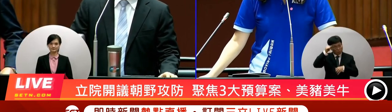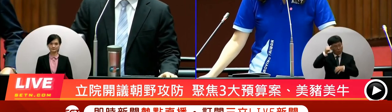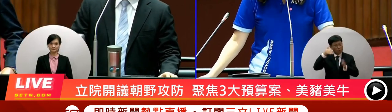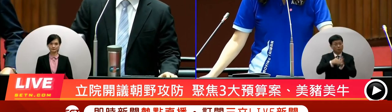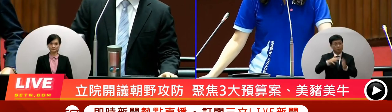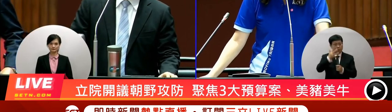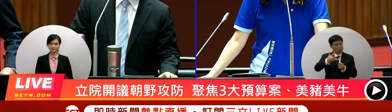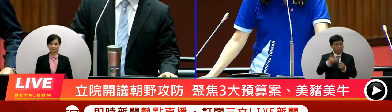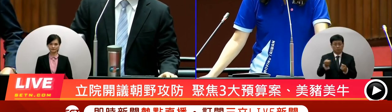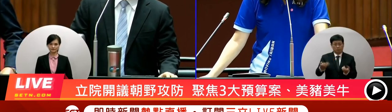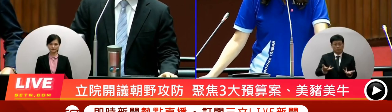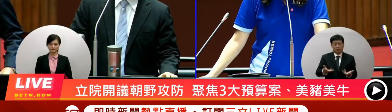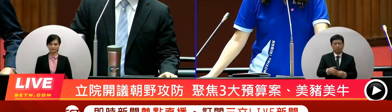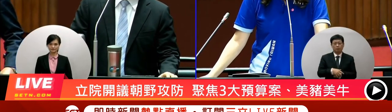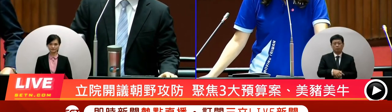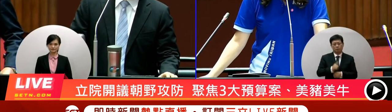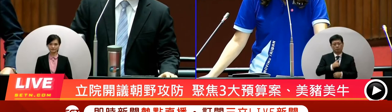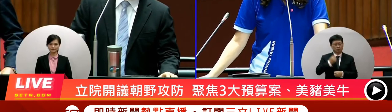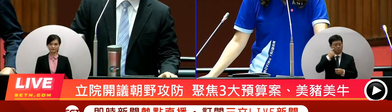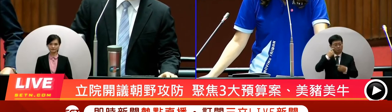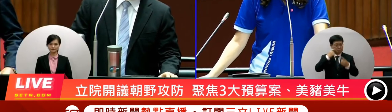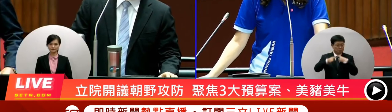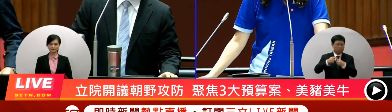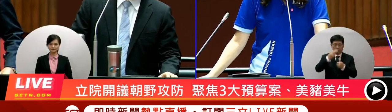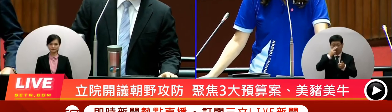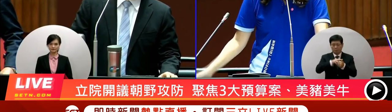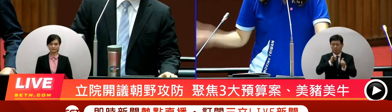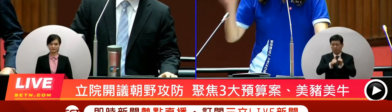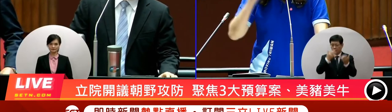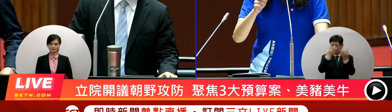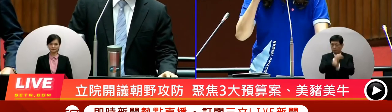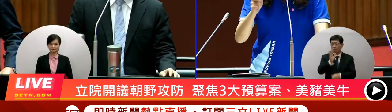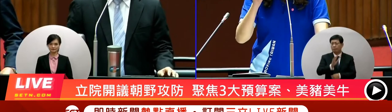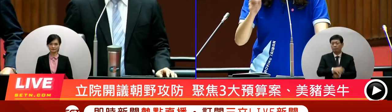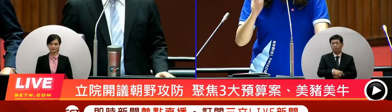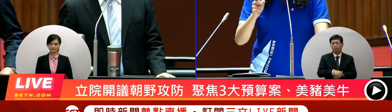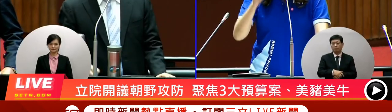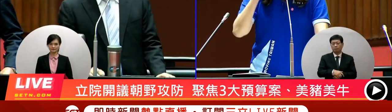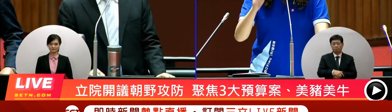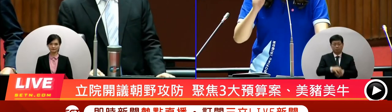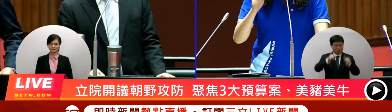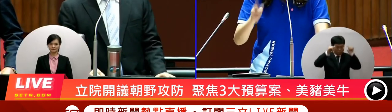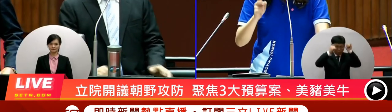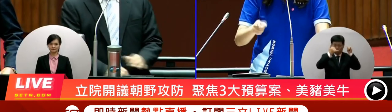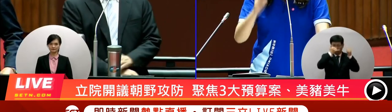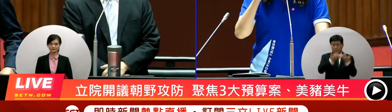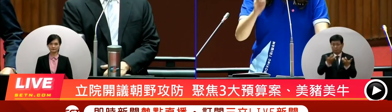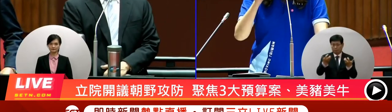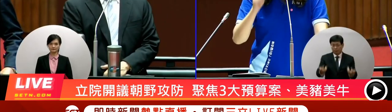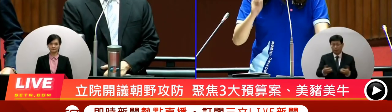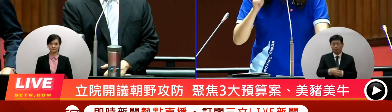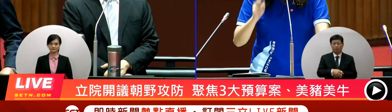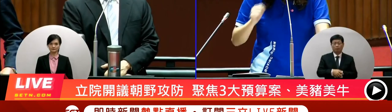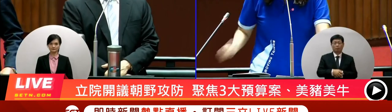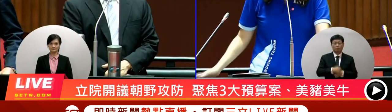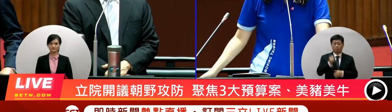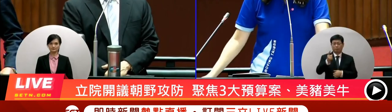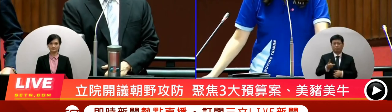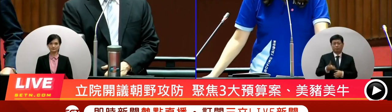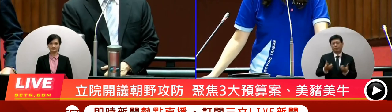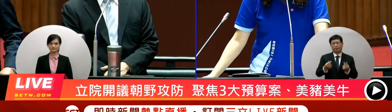没事，不要误导民众，牛猪分离，牛猪分离，牛猪分